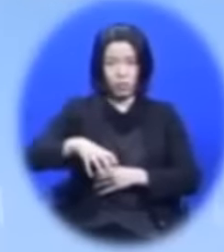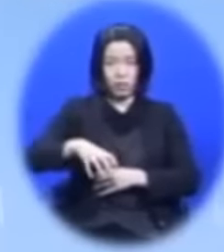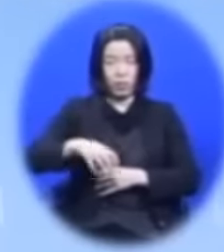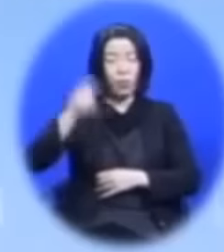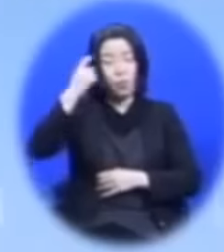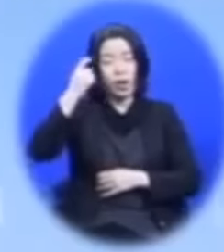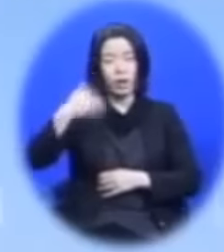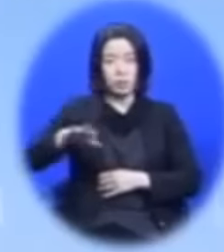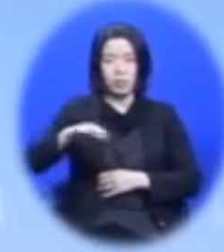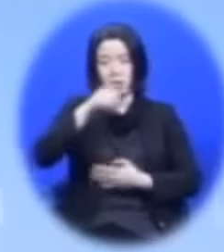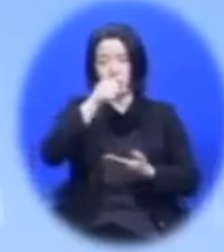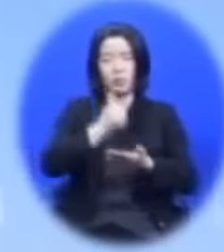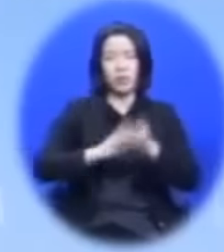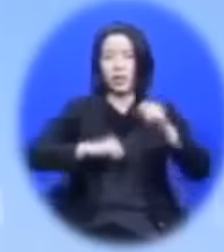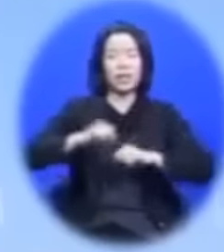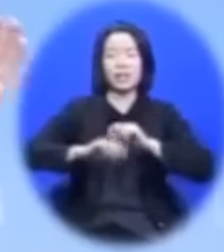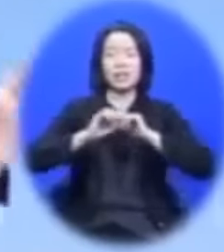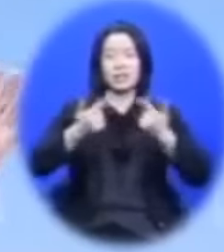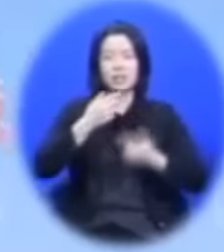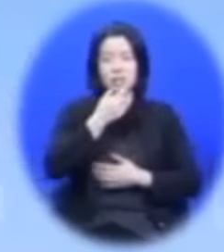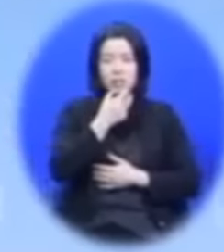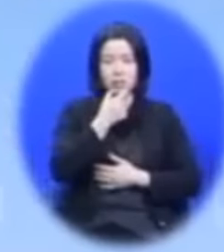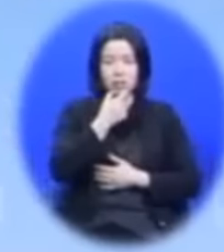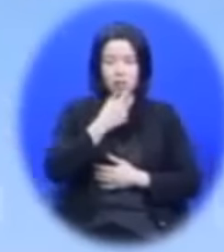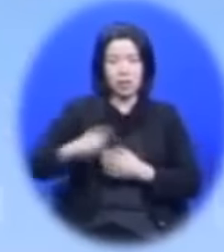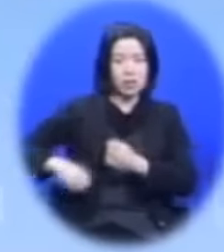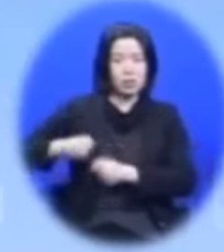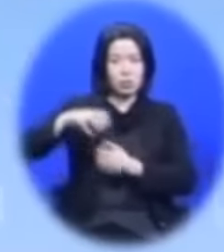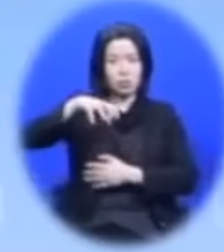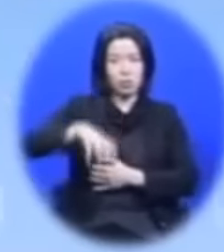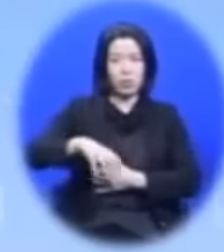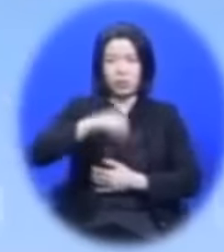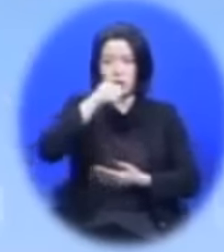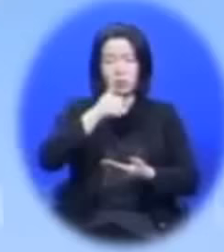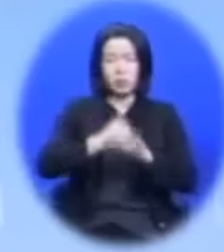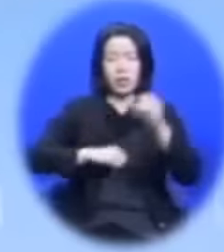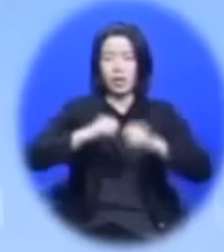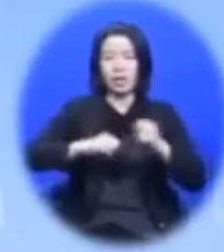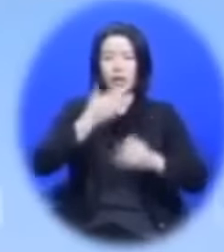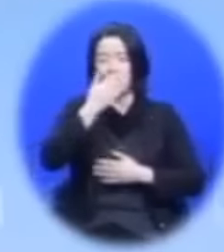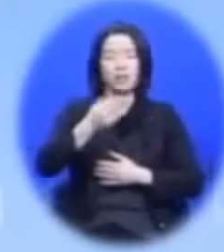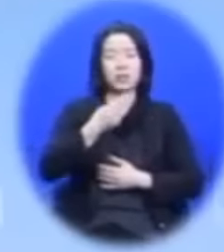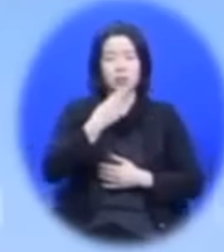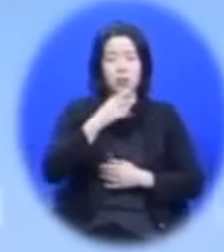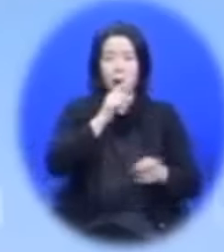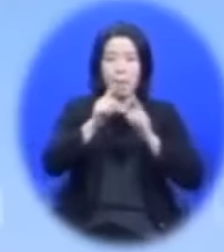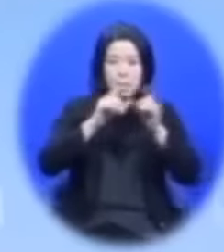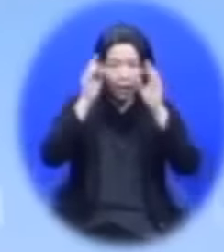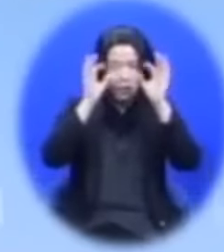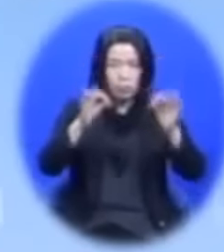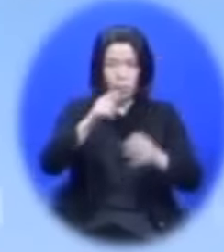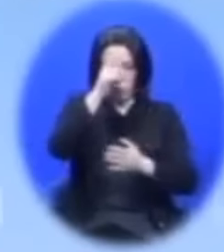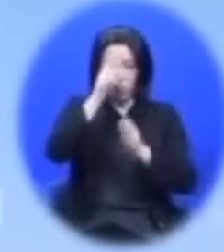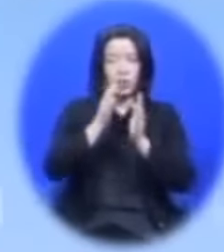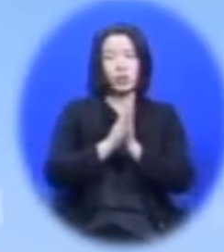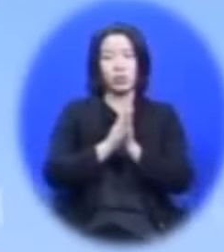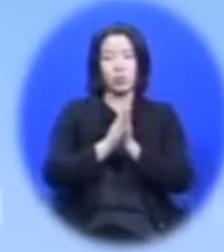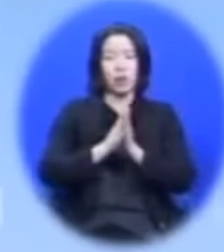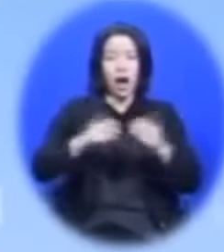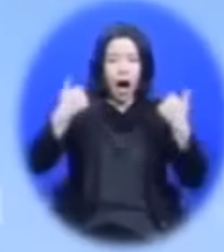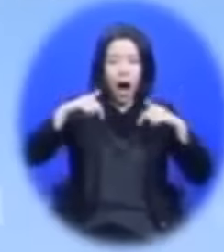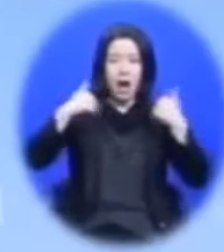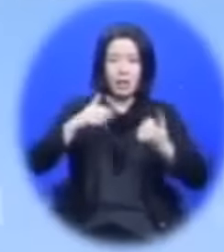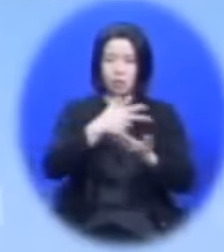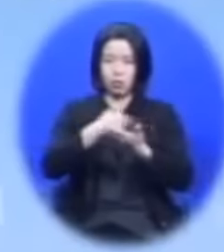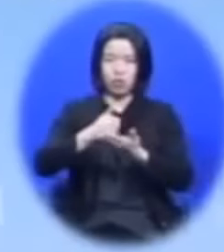싶어서. 수도원은 죄 지을 가능성이 없는 곳이에요. 말씀 보고 기도하며 그리고 늘